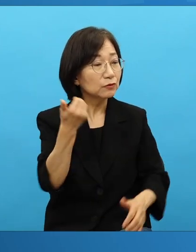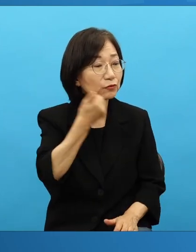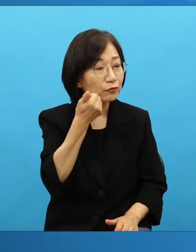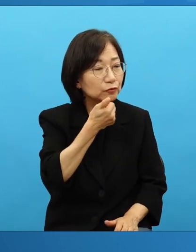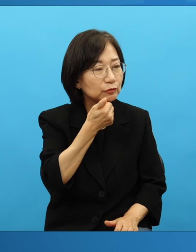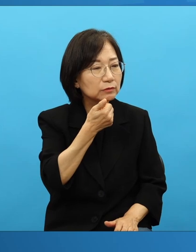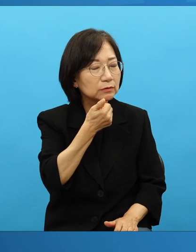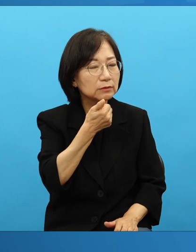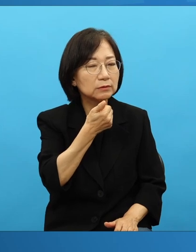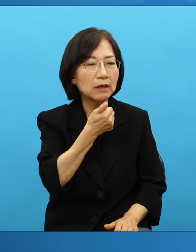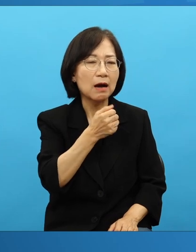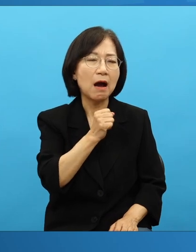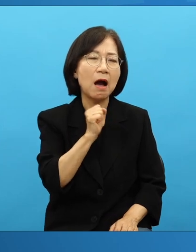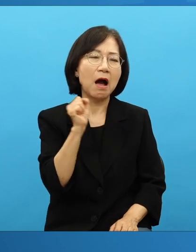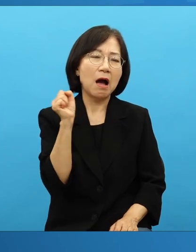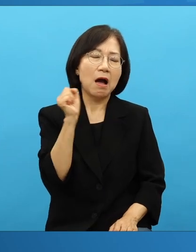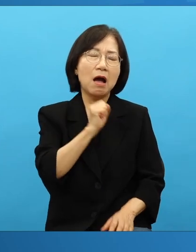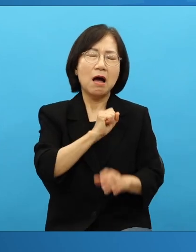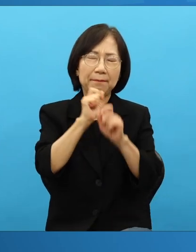생깁니다.